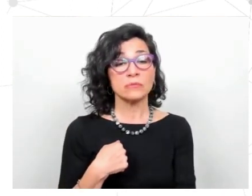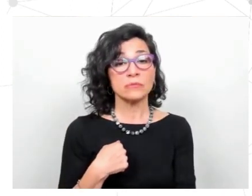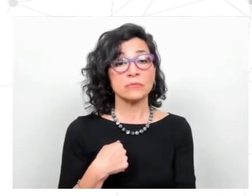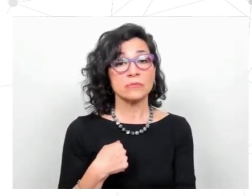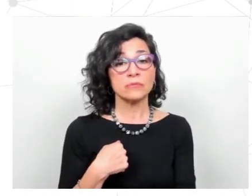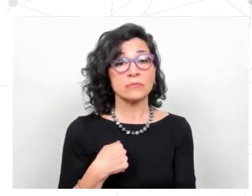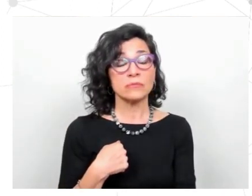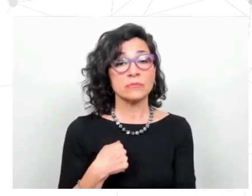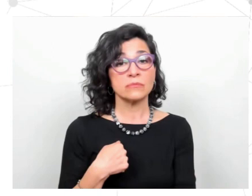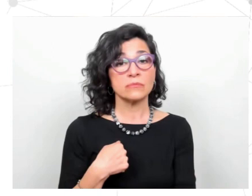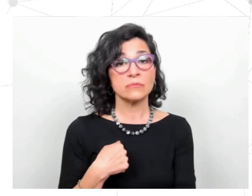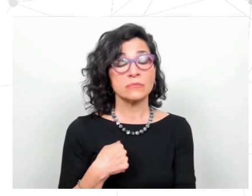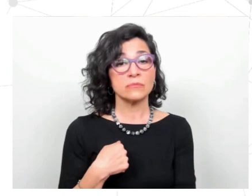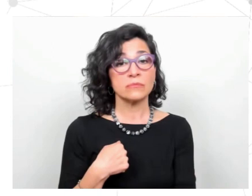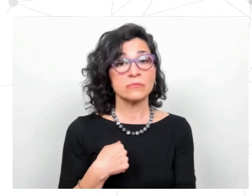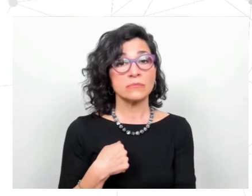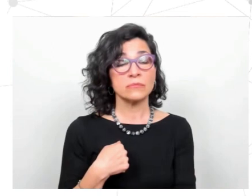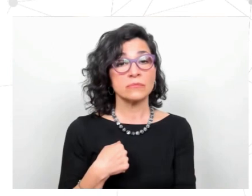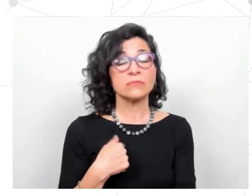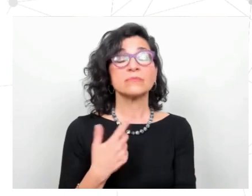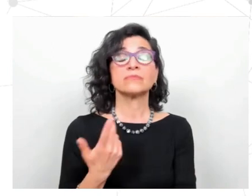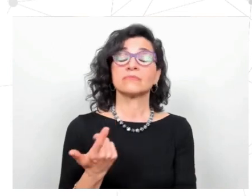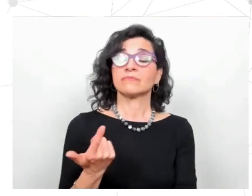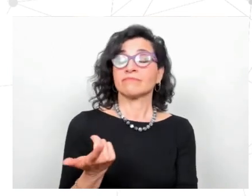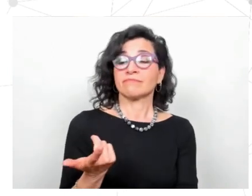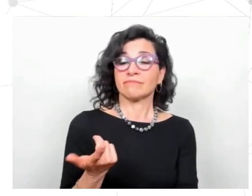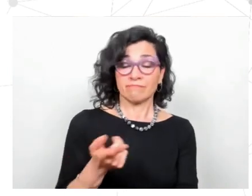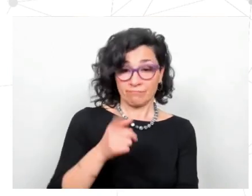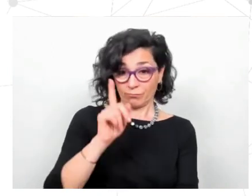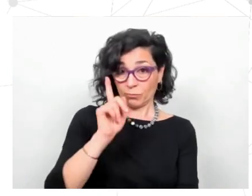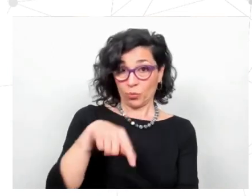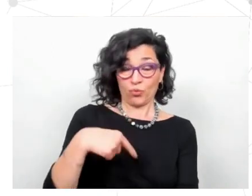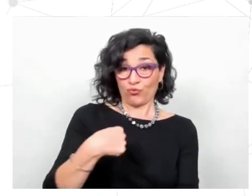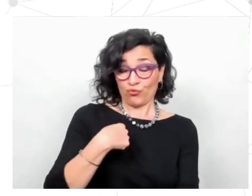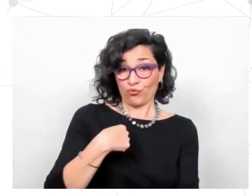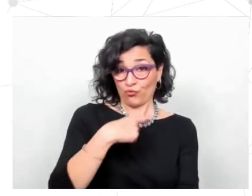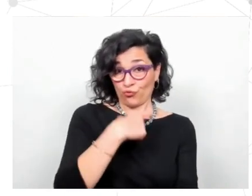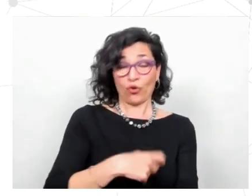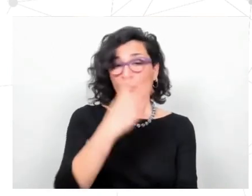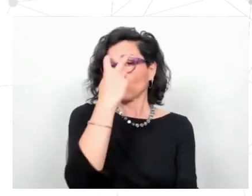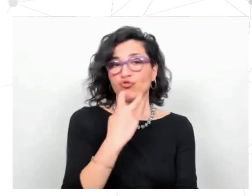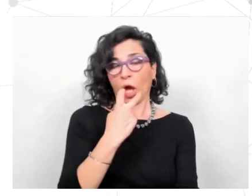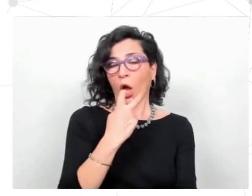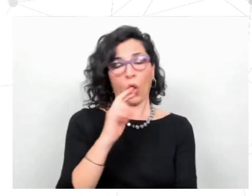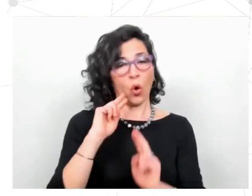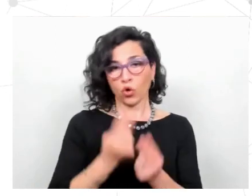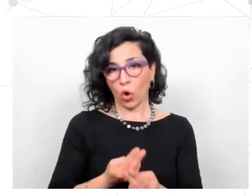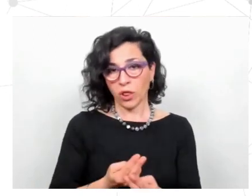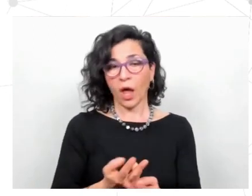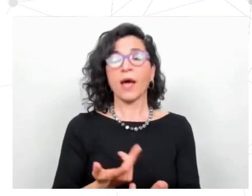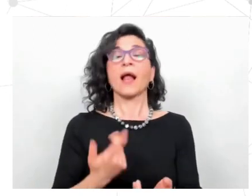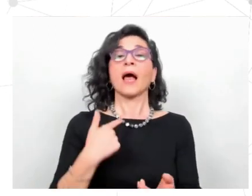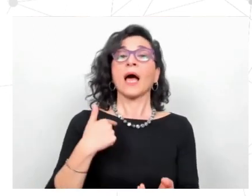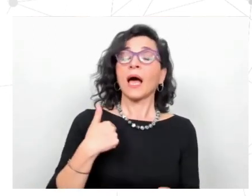anche un piacere sentire, in quanto anch'io sono cieco totale, l'esperienza